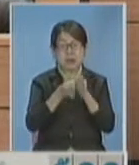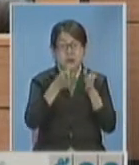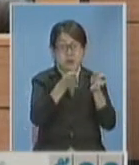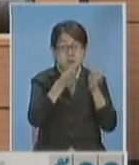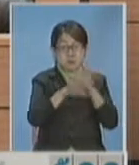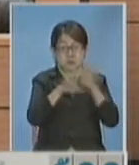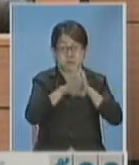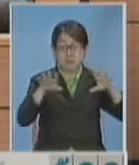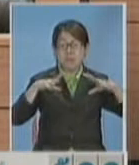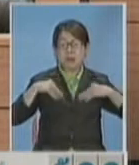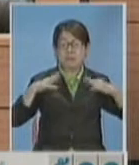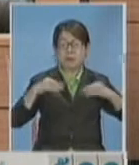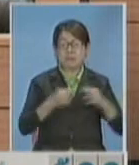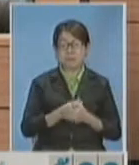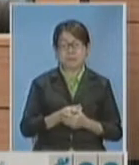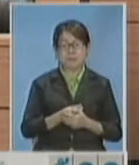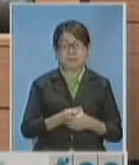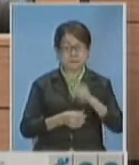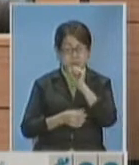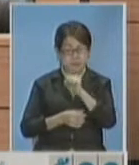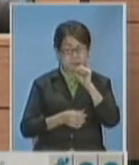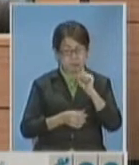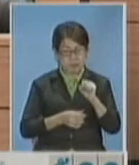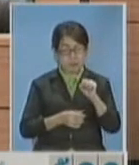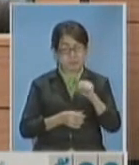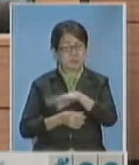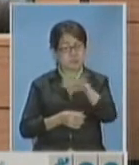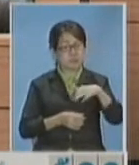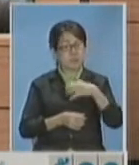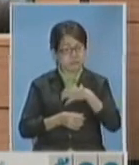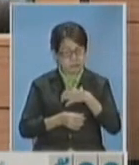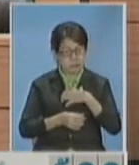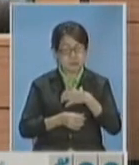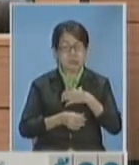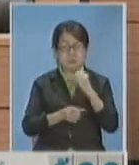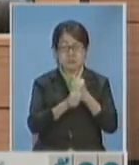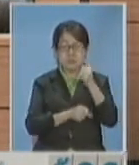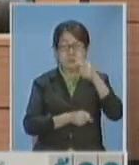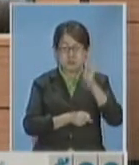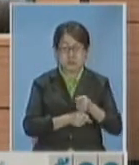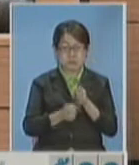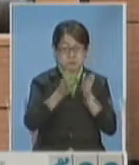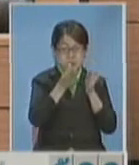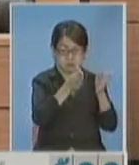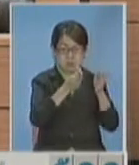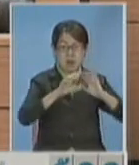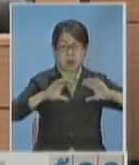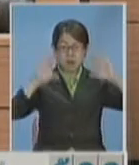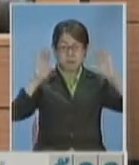างใจนั้นสมาชิกสภาผู้แทนราษฎรจะดำเนินการได้เฉพาะการอภิปรายไม่ไว้วางใจรัฐบ